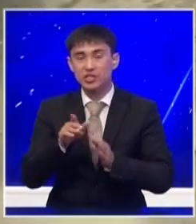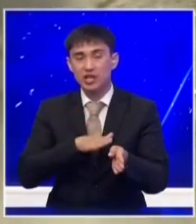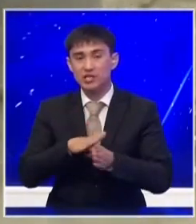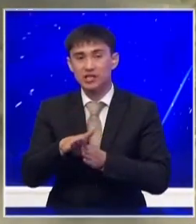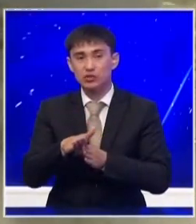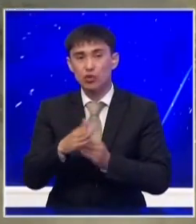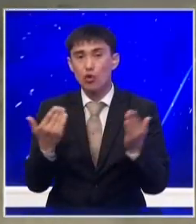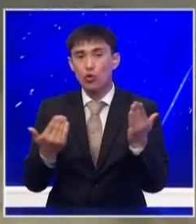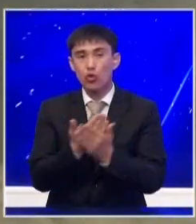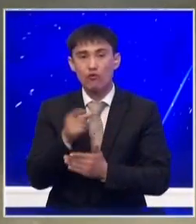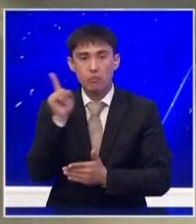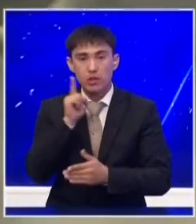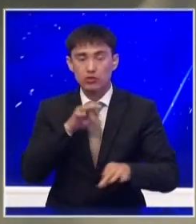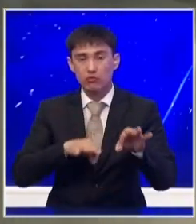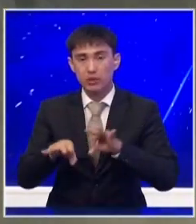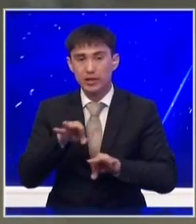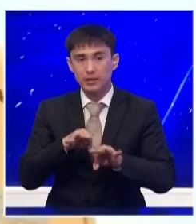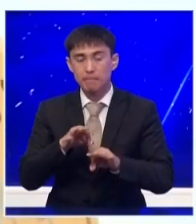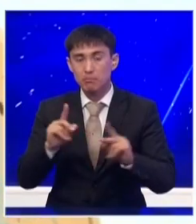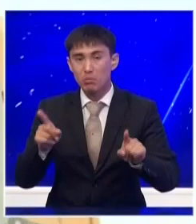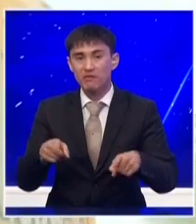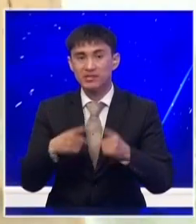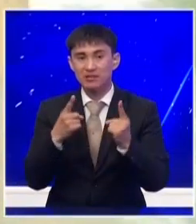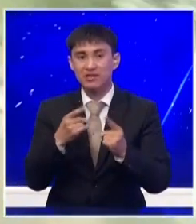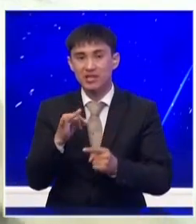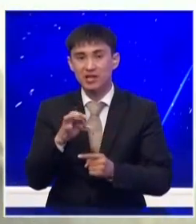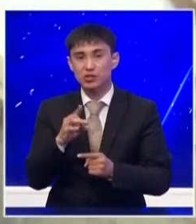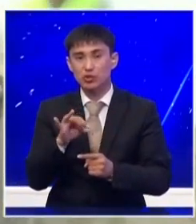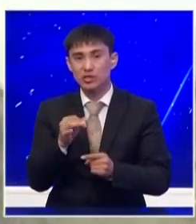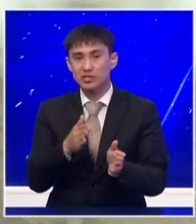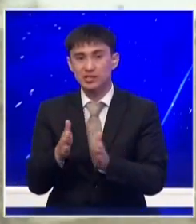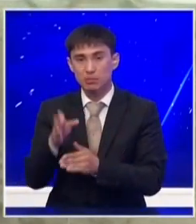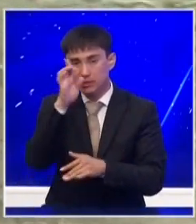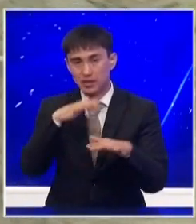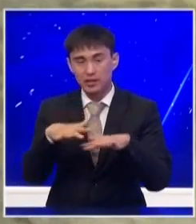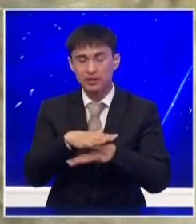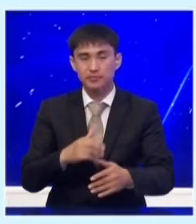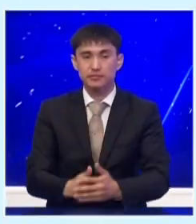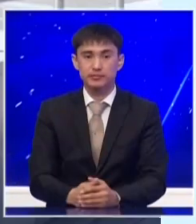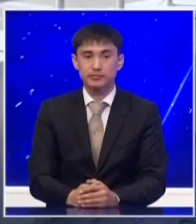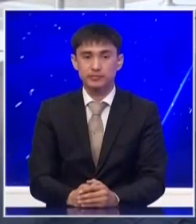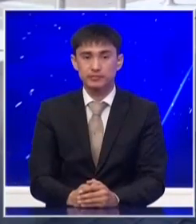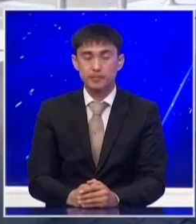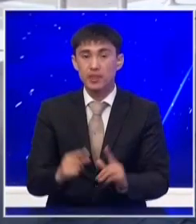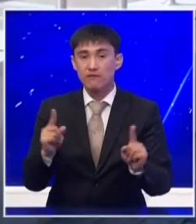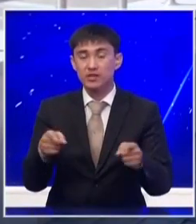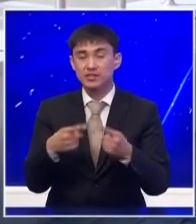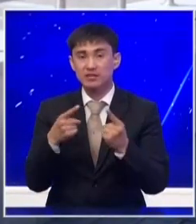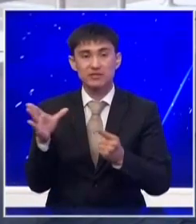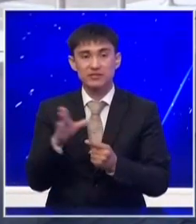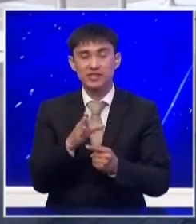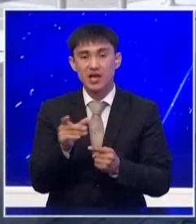реализацию нового пилотного проекта по восстановлению ирригационной системы страны. Восстановить сегодня